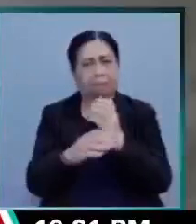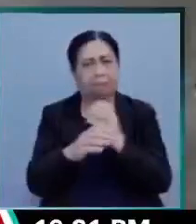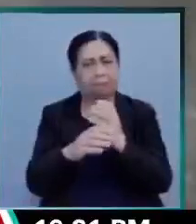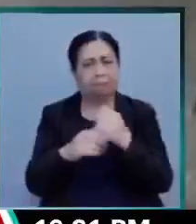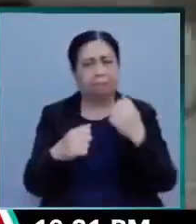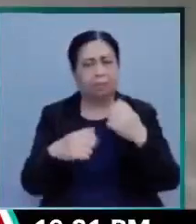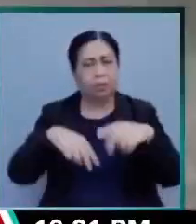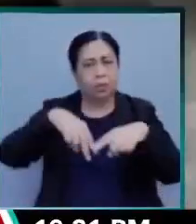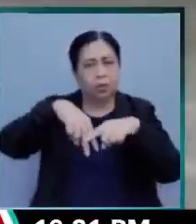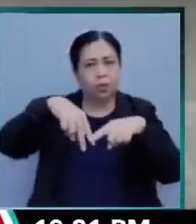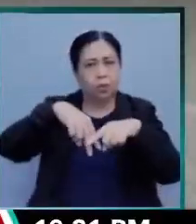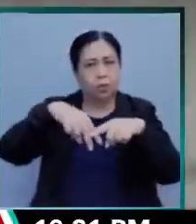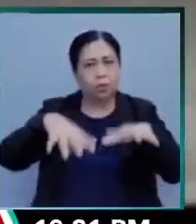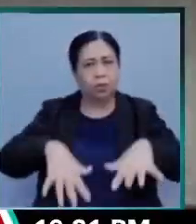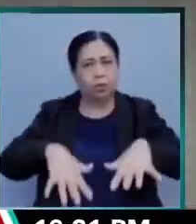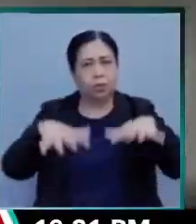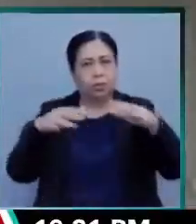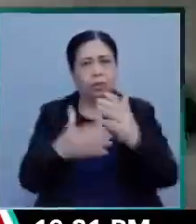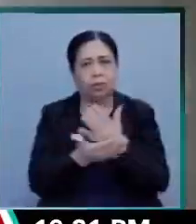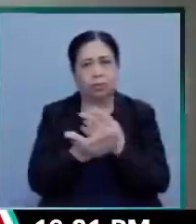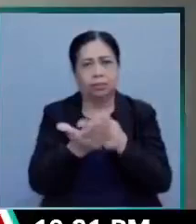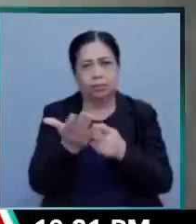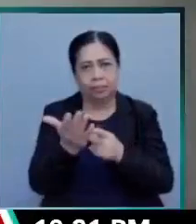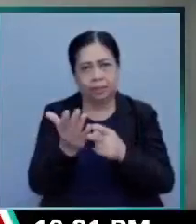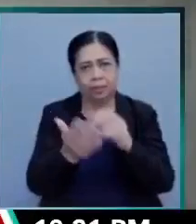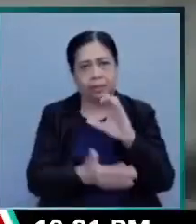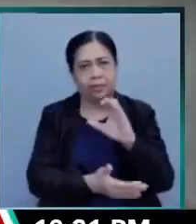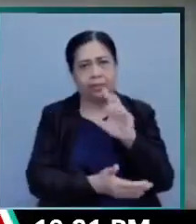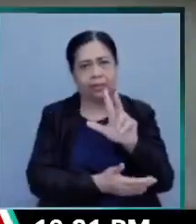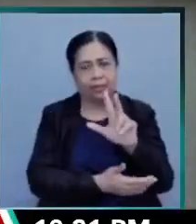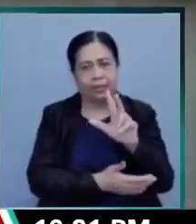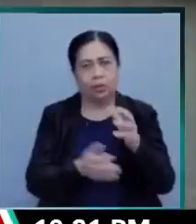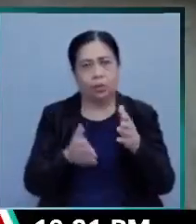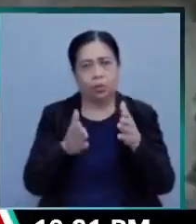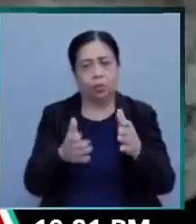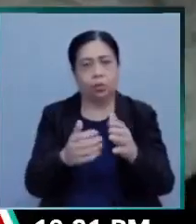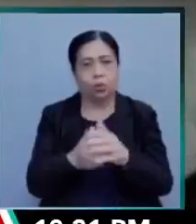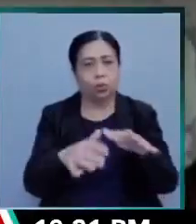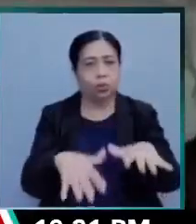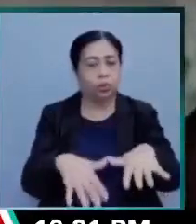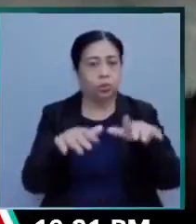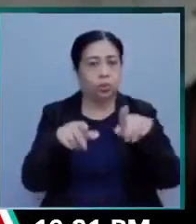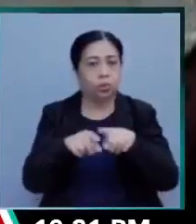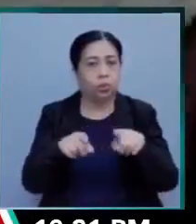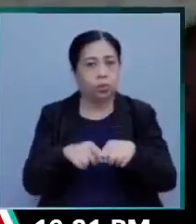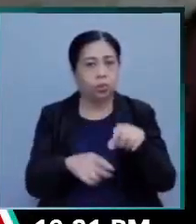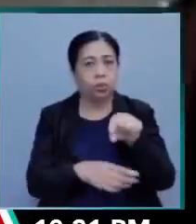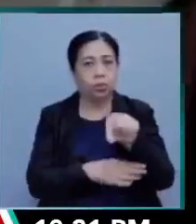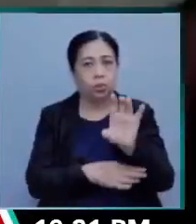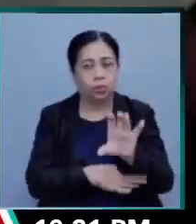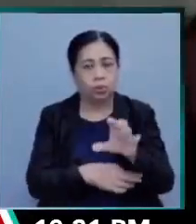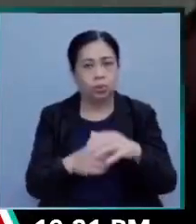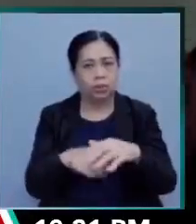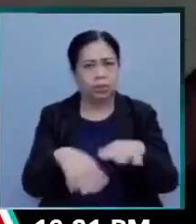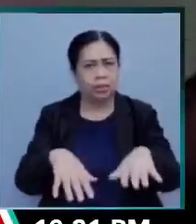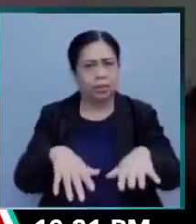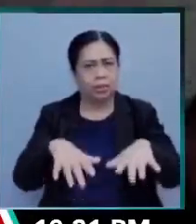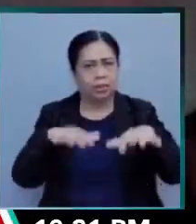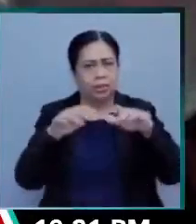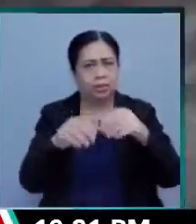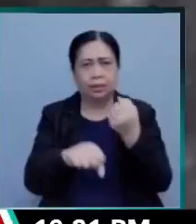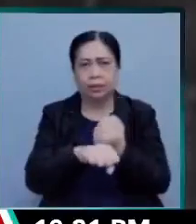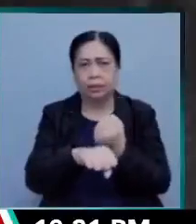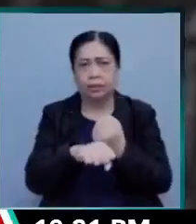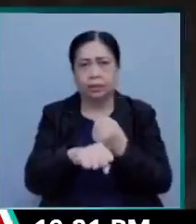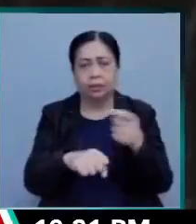baha sa ilang bahagi ng C3 Road. Binaha rin ang ilang bahagi ng Quezon City. Sa taas ng tubig, pahirapan tuloy ang biyahe